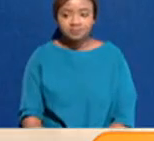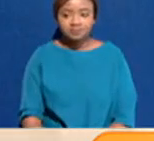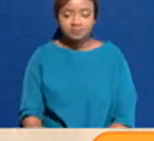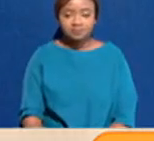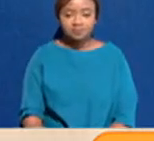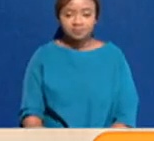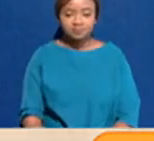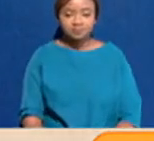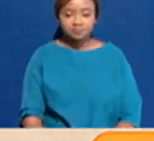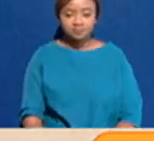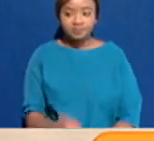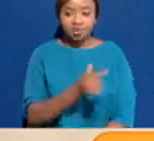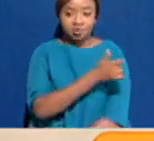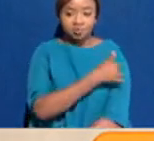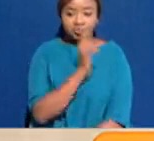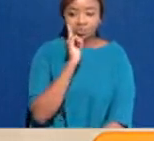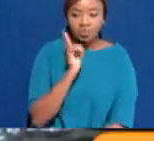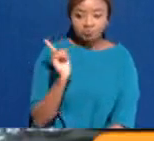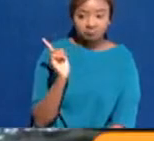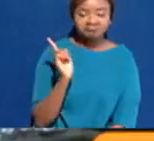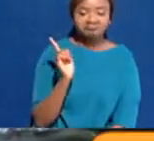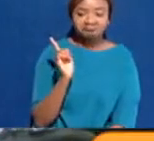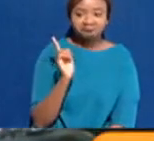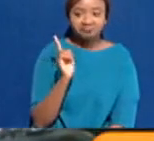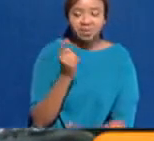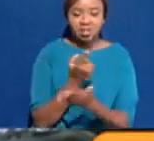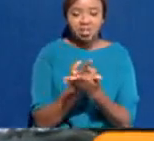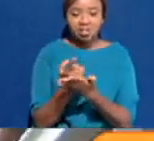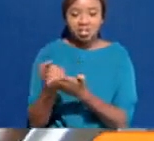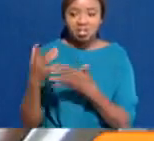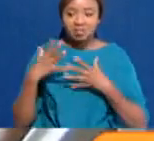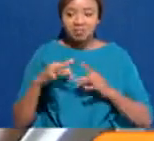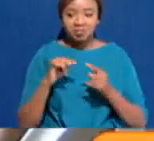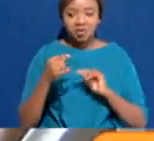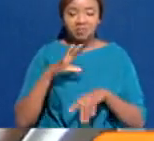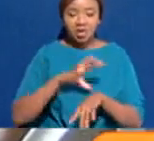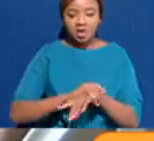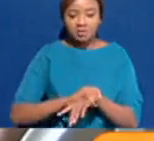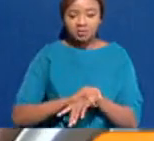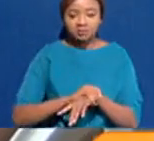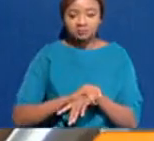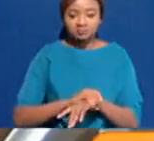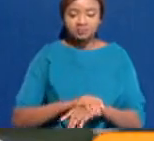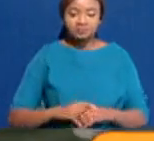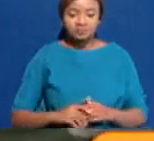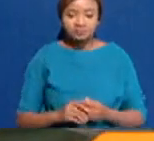Ni katika hospitali ndogo ya Archers Post walikolazwa majeruhi wa uvamizi huo kupata